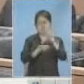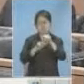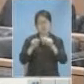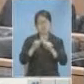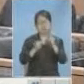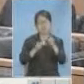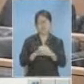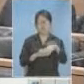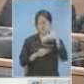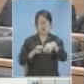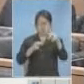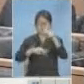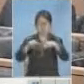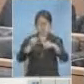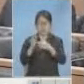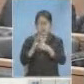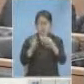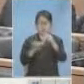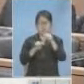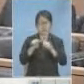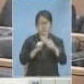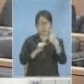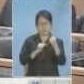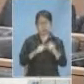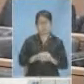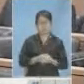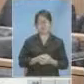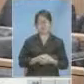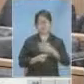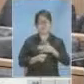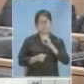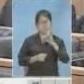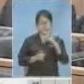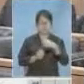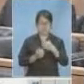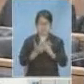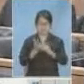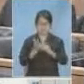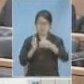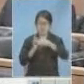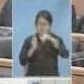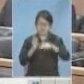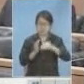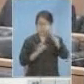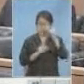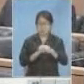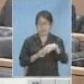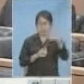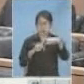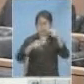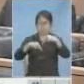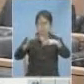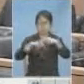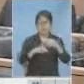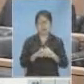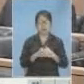ในของกรมการปกครองเนี่ย 10% ครับท่านประธานแล้วผมบอกว่าที่ผมตัดนะครับเพราะว่ากรมการปกครองเนี่ยนะครับ